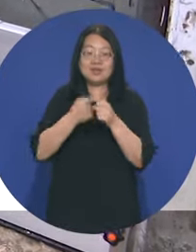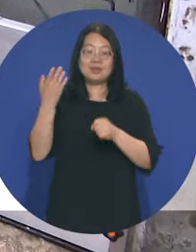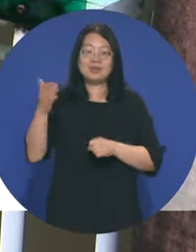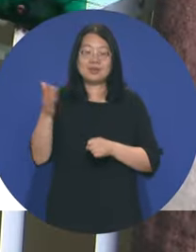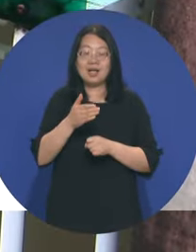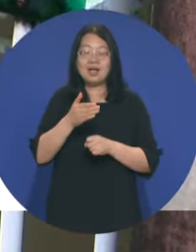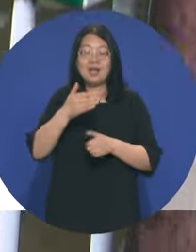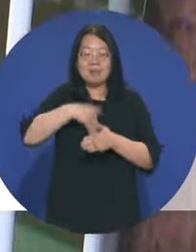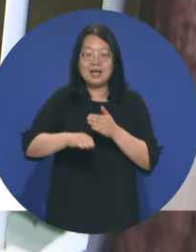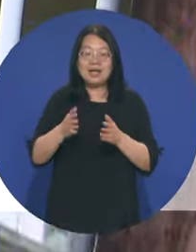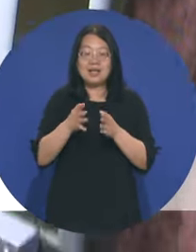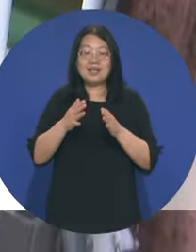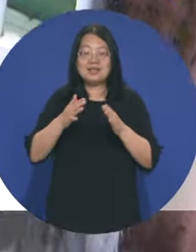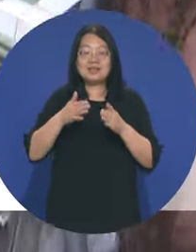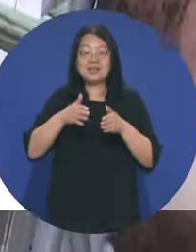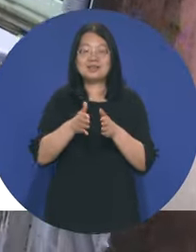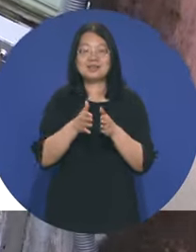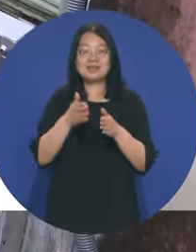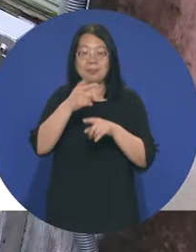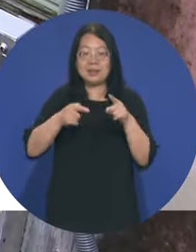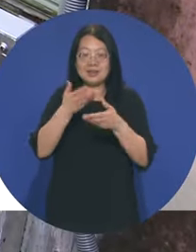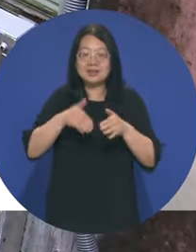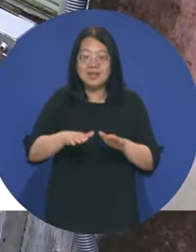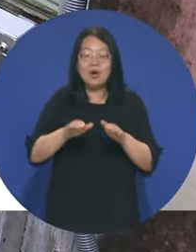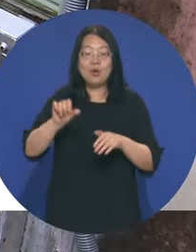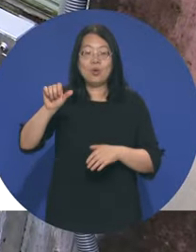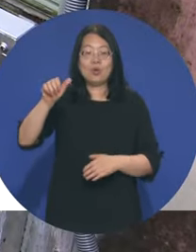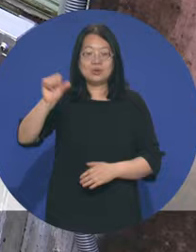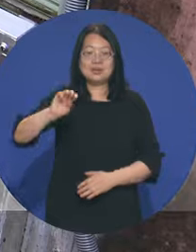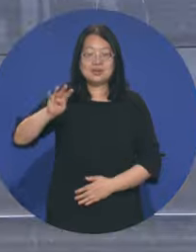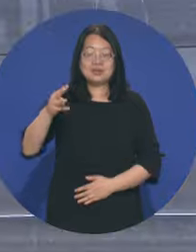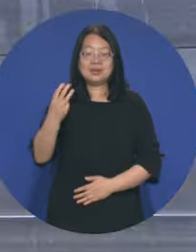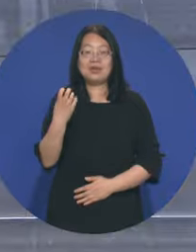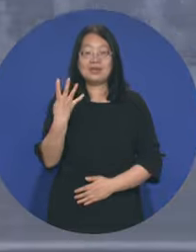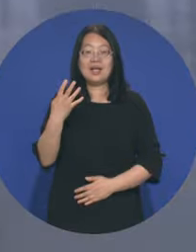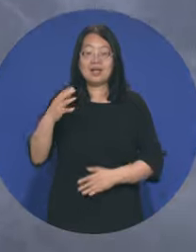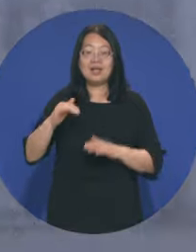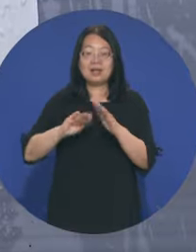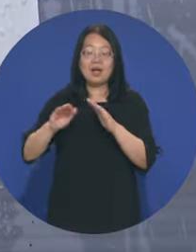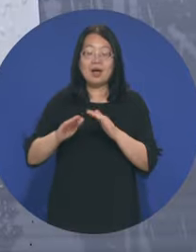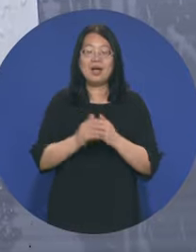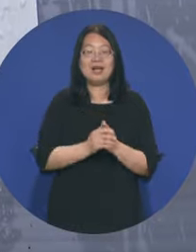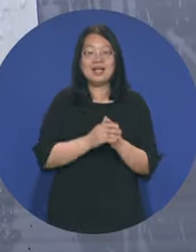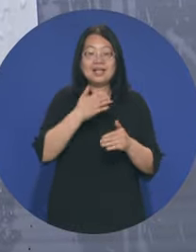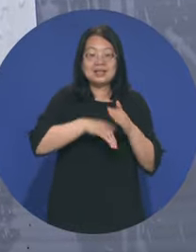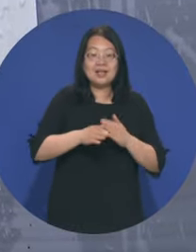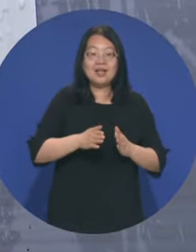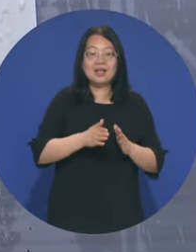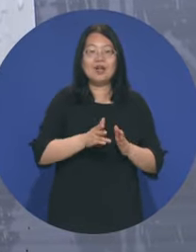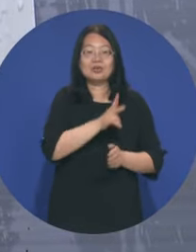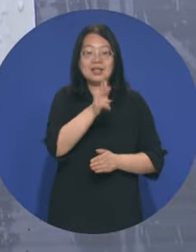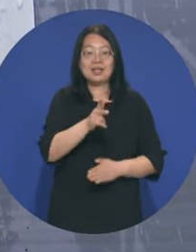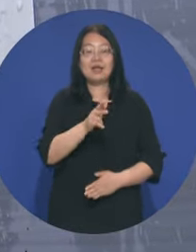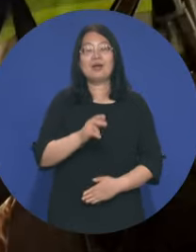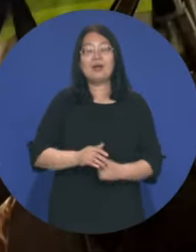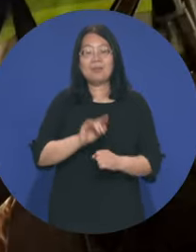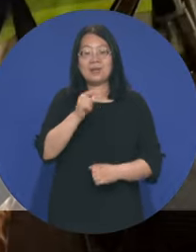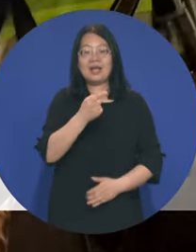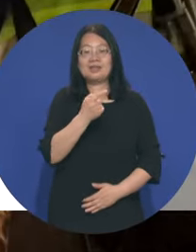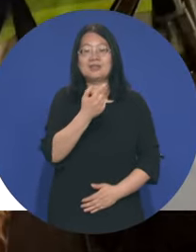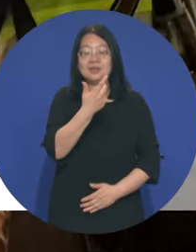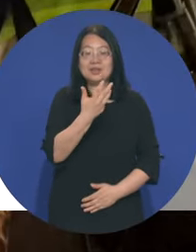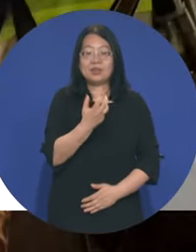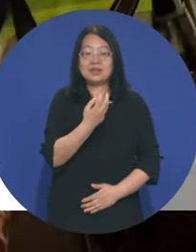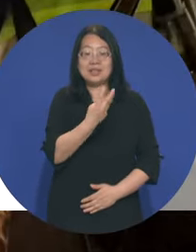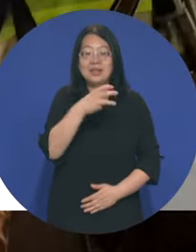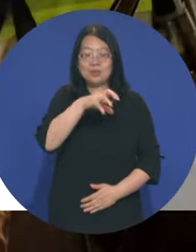지난해부터 도내 반지하 주택 5,334가구와 지하주차장 183곳에 차수판을 설치했습니다.